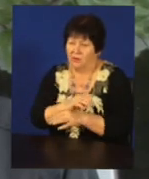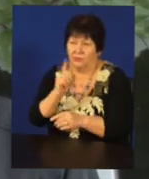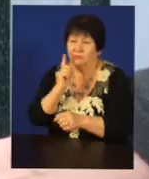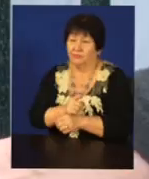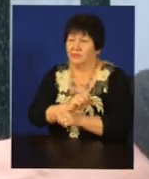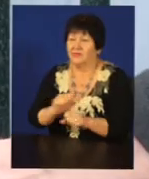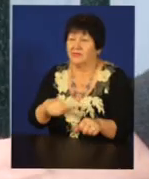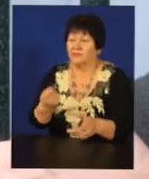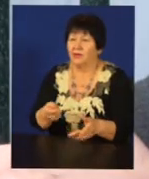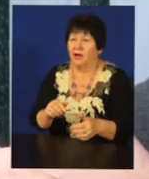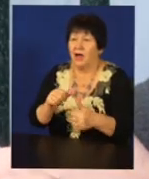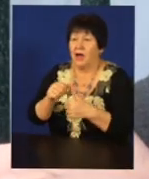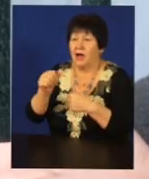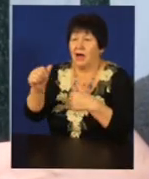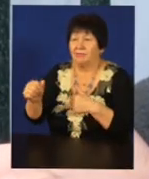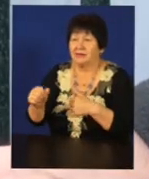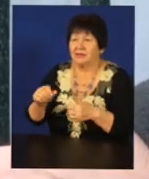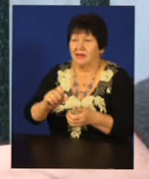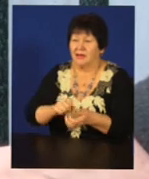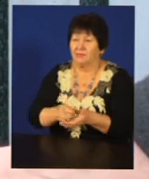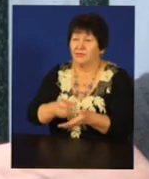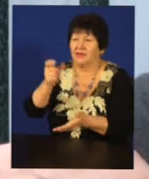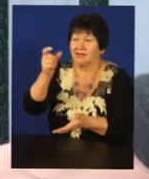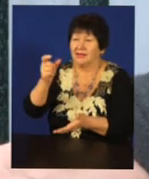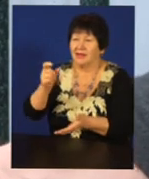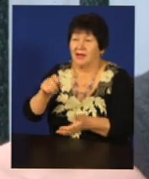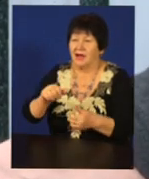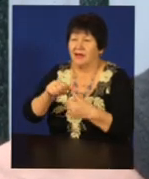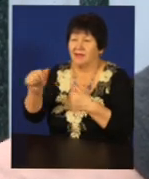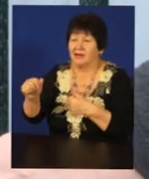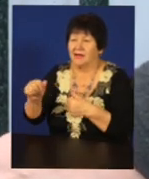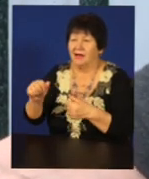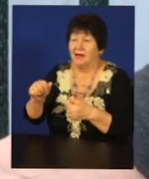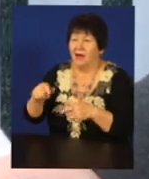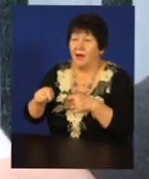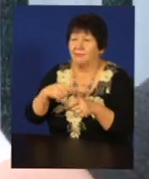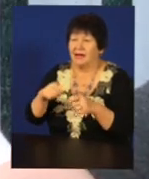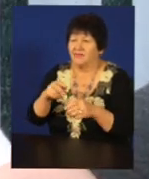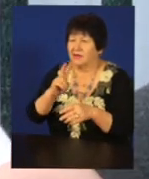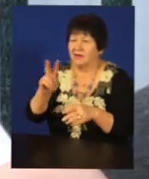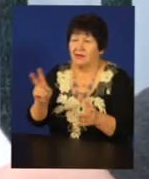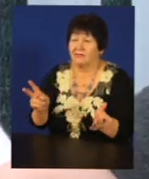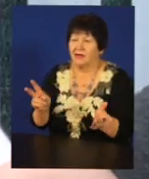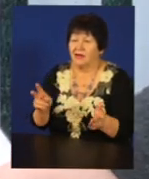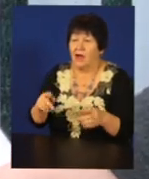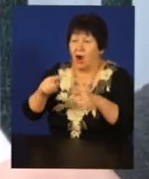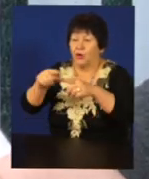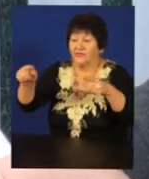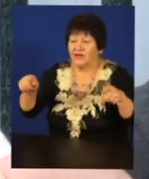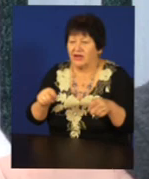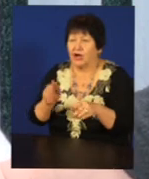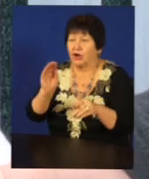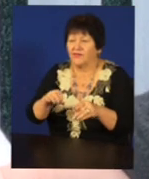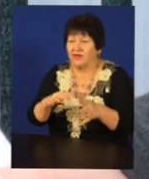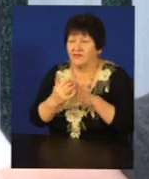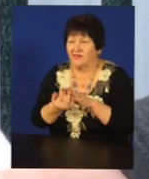дебой. Это отдельно бутылки собираются, стеклянные, отдельно пластик, отдельно какие-то контейнеры установить в